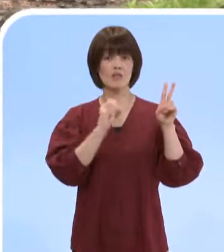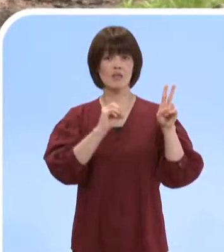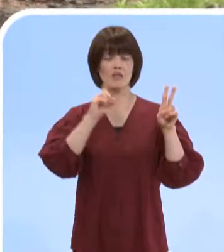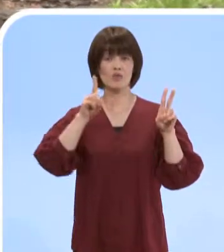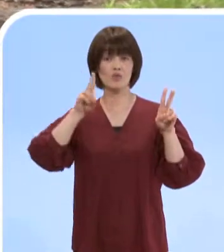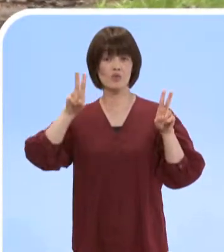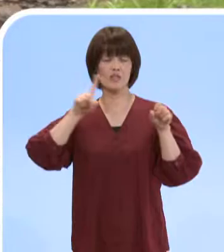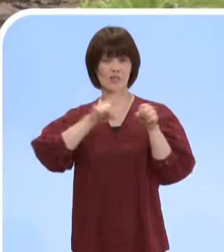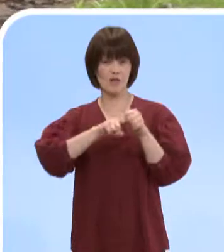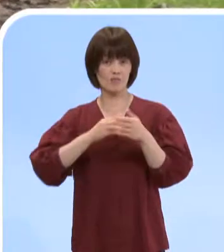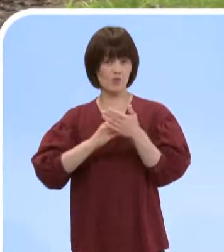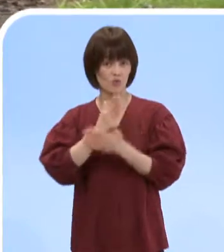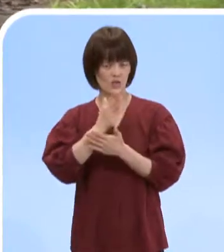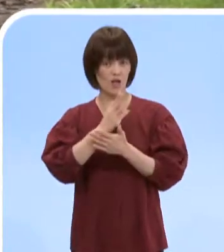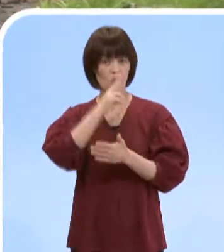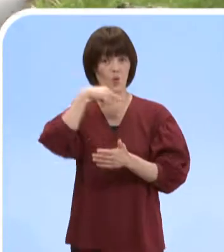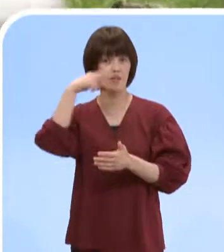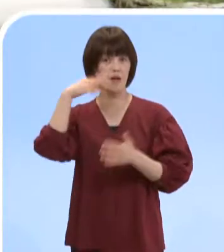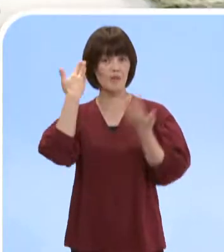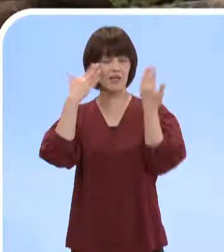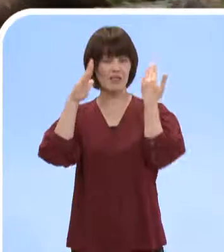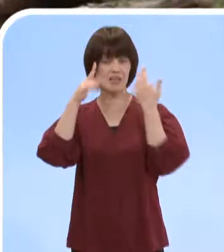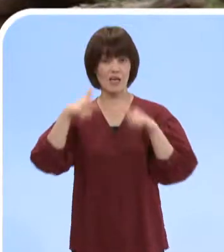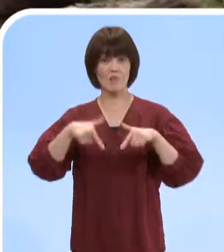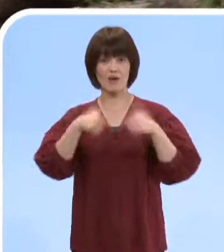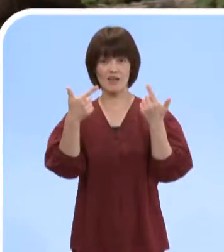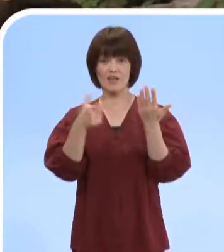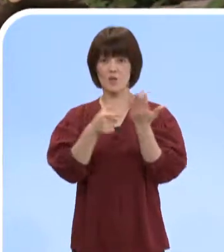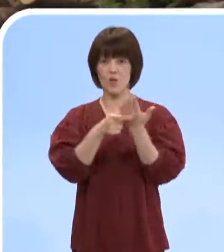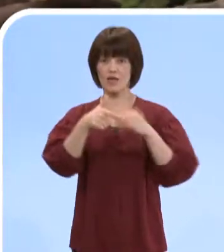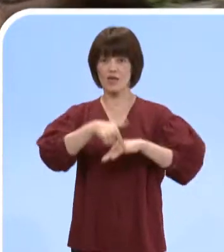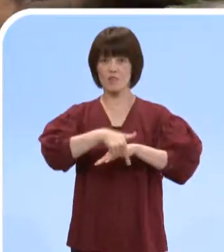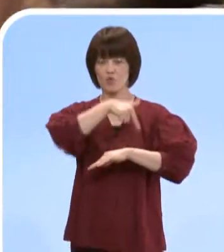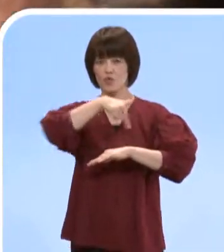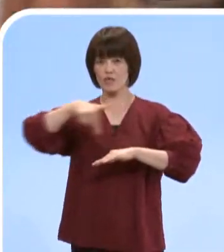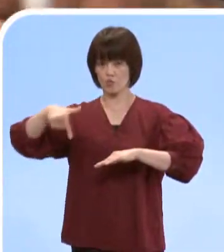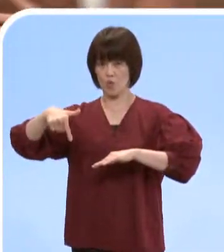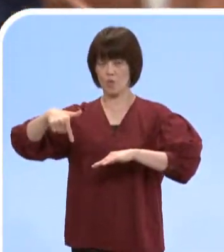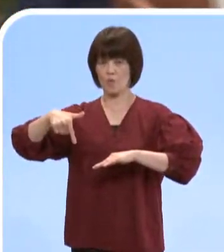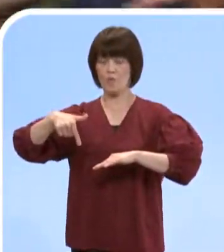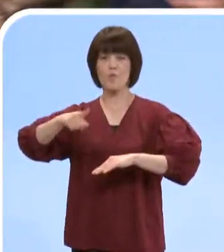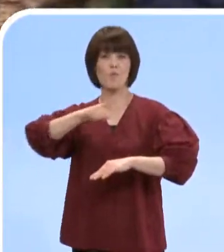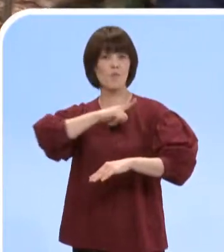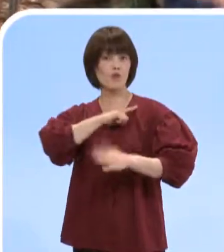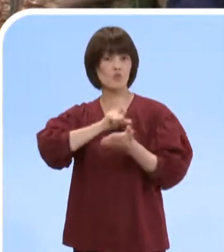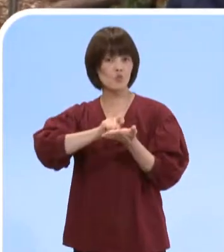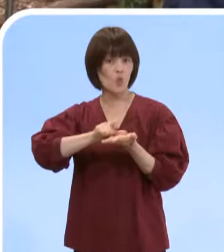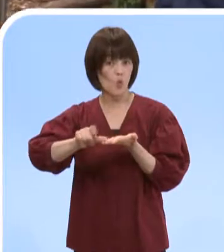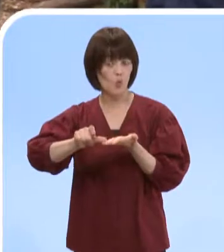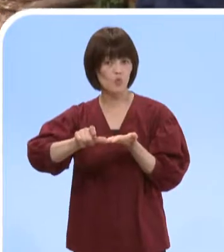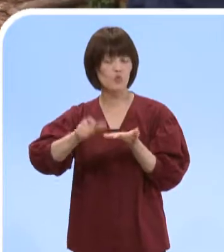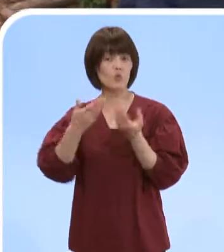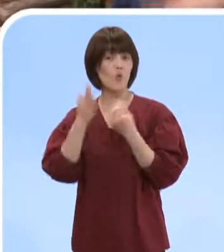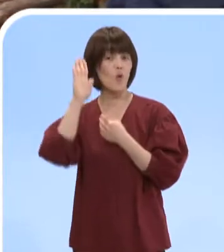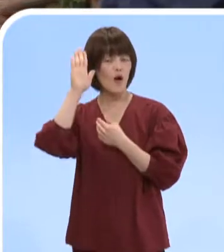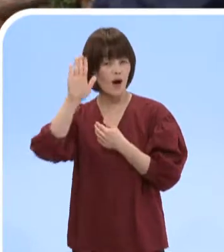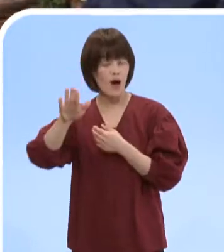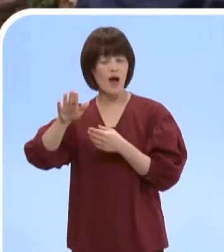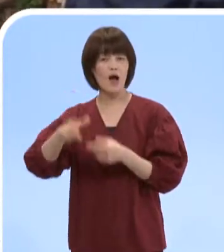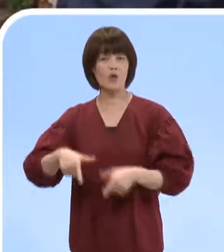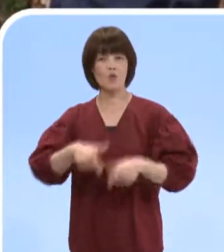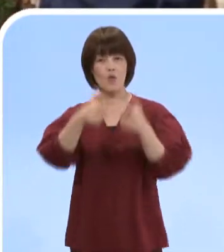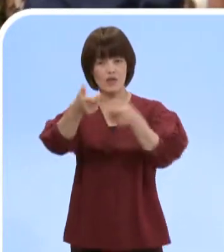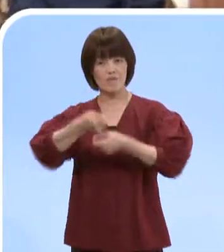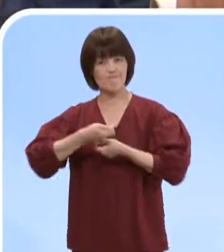2012年にスタートした丹波篠山木の駅プロジェクト、メンバー登録をしてそれぞれのペース